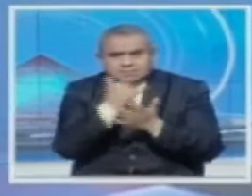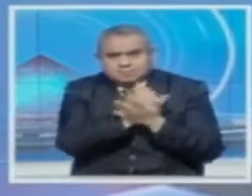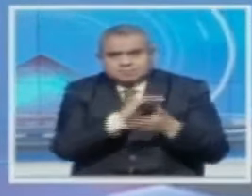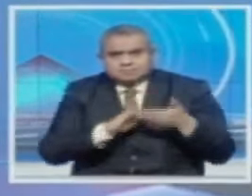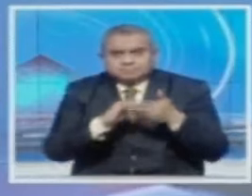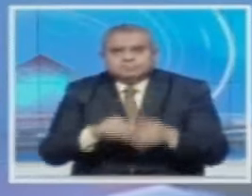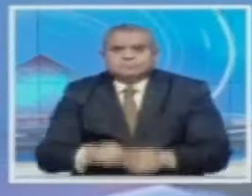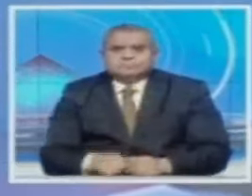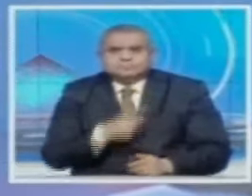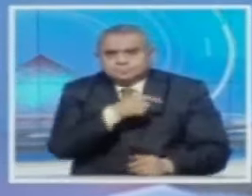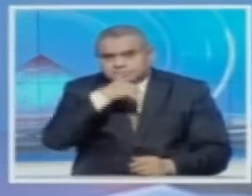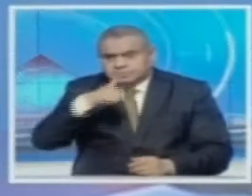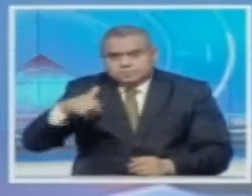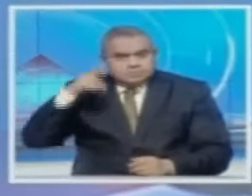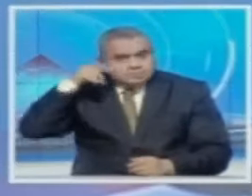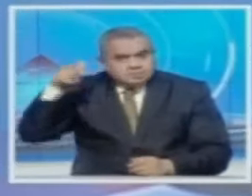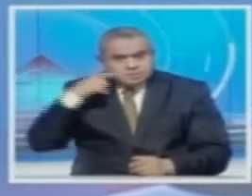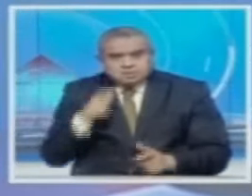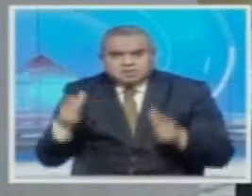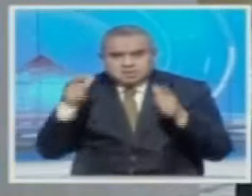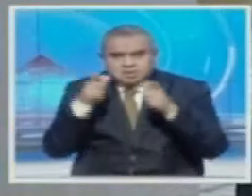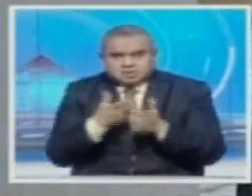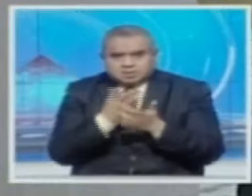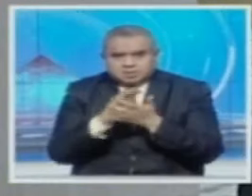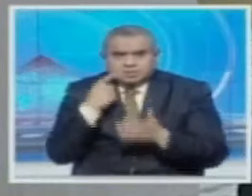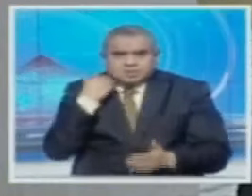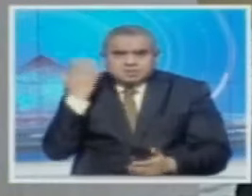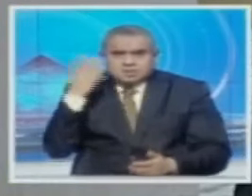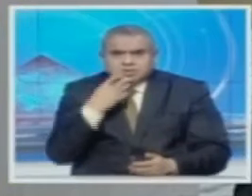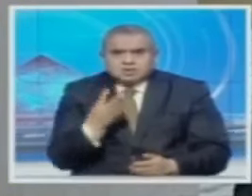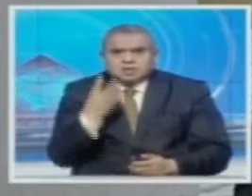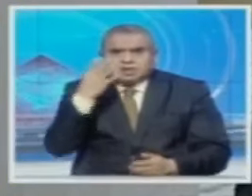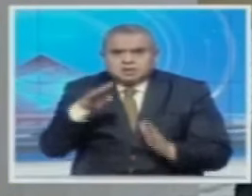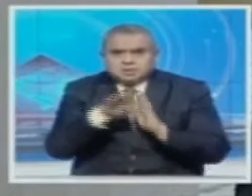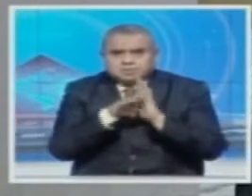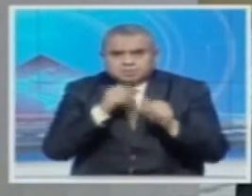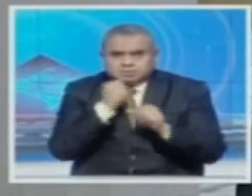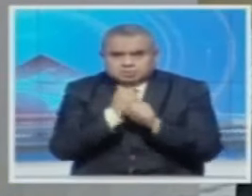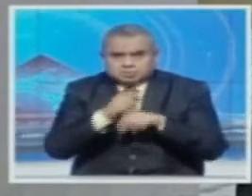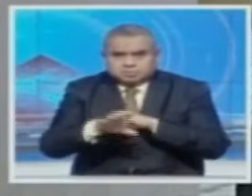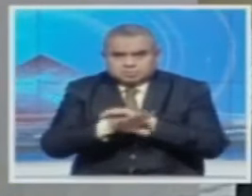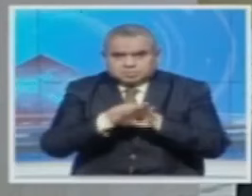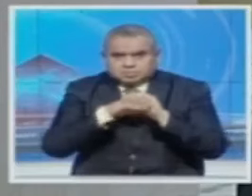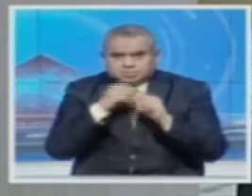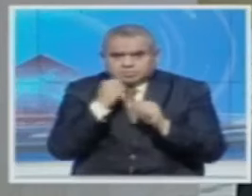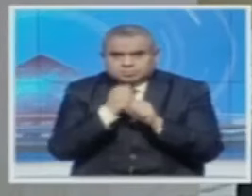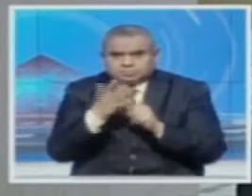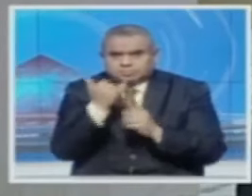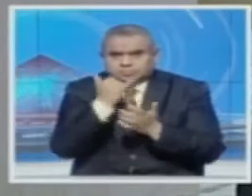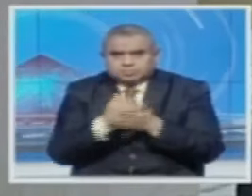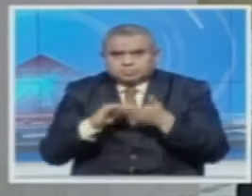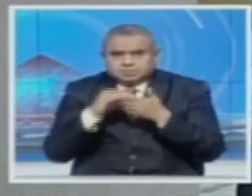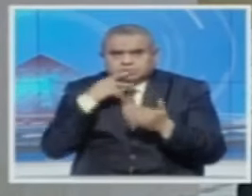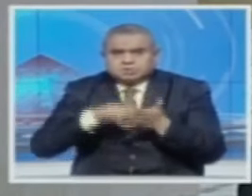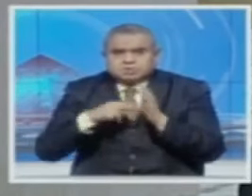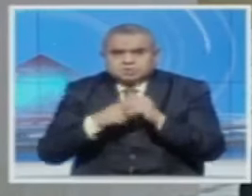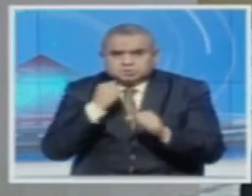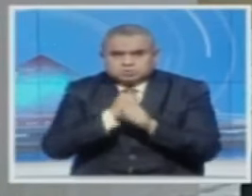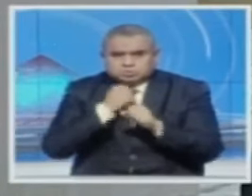حتى الآن هذه هي الجلسة الخامسة بعد 4 جلسات سبقت هذه الجلسة تحدثت في هذا الشأن،